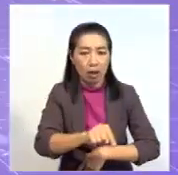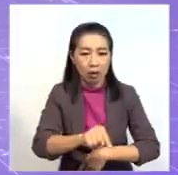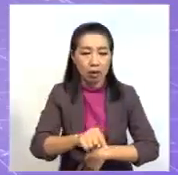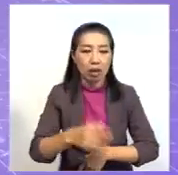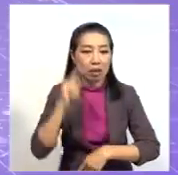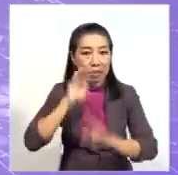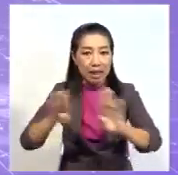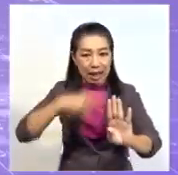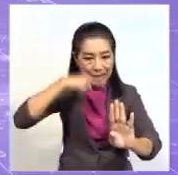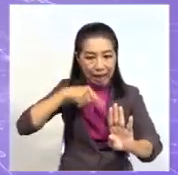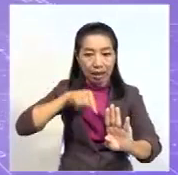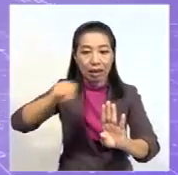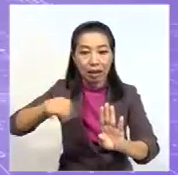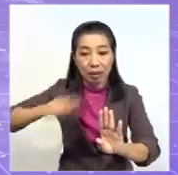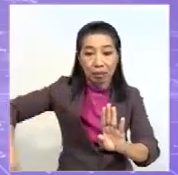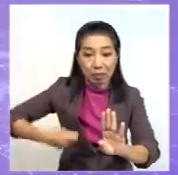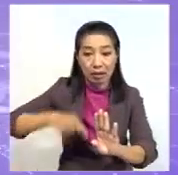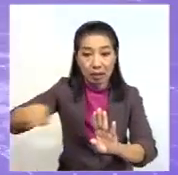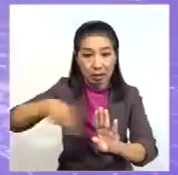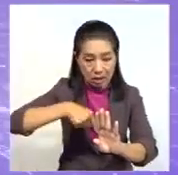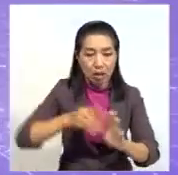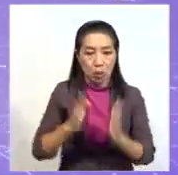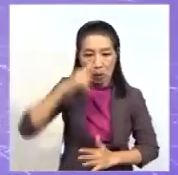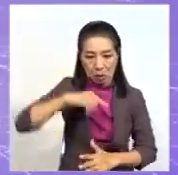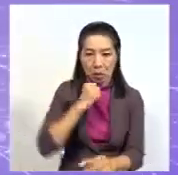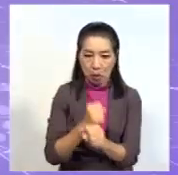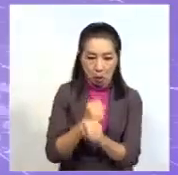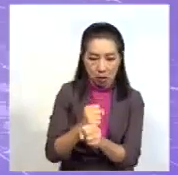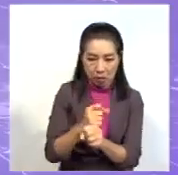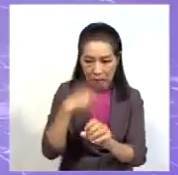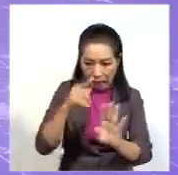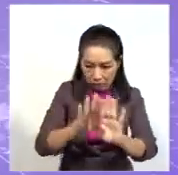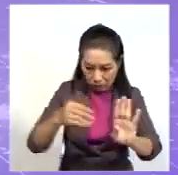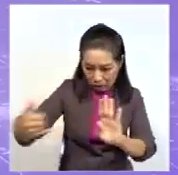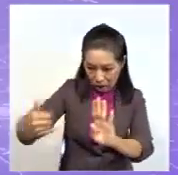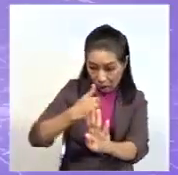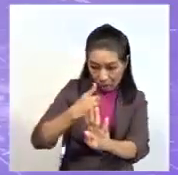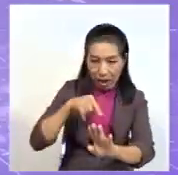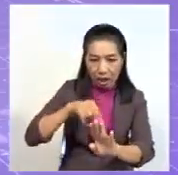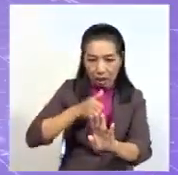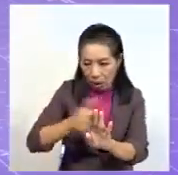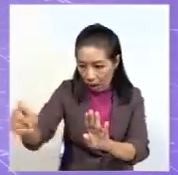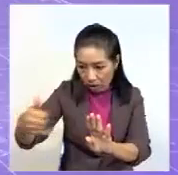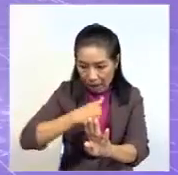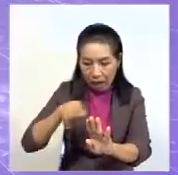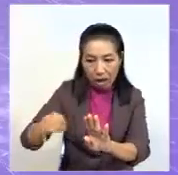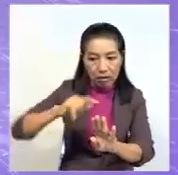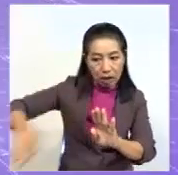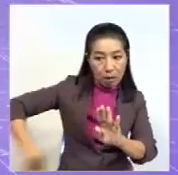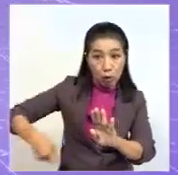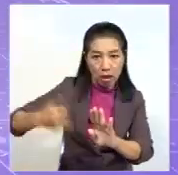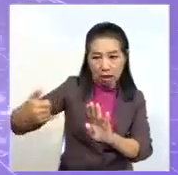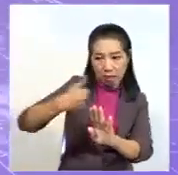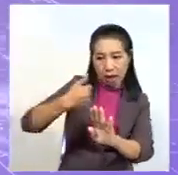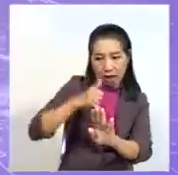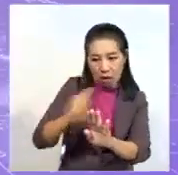าวไปติดตามมาเขาบอกว่าเจ้าหน้าที่ยังคงปฏิบัติงานกันอย่างเข้มข้นนะคะตรวจบุคคลที่ผ่านเข้าออกโดยเฉพาะคนที่มาจากทางกัมพูช